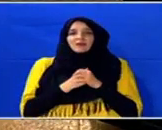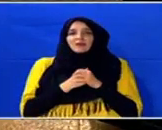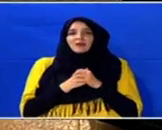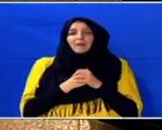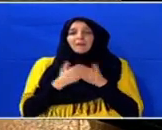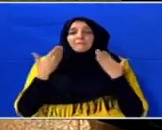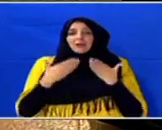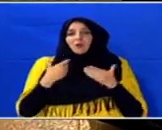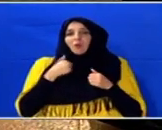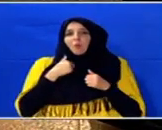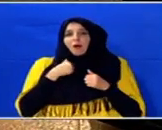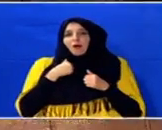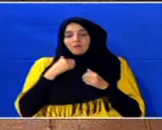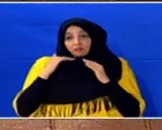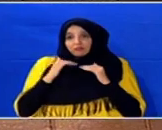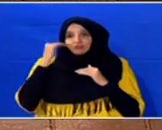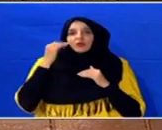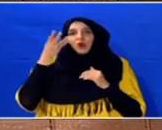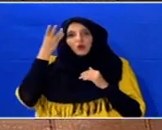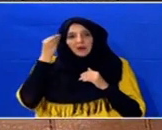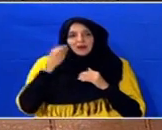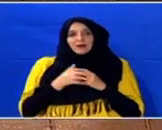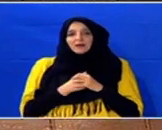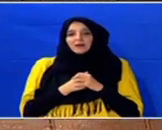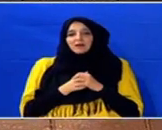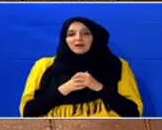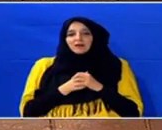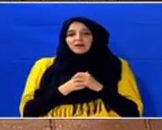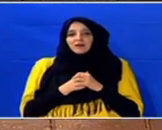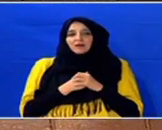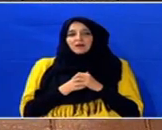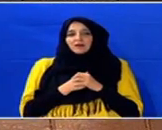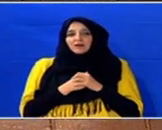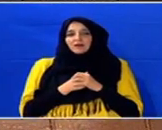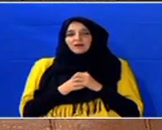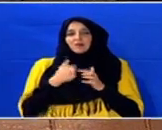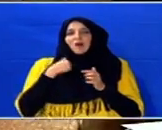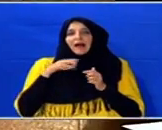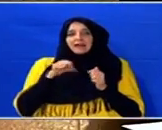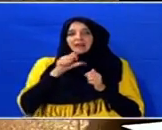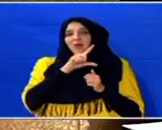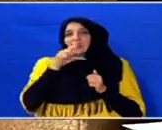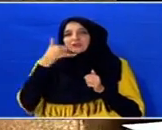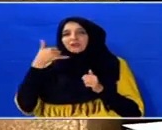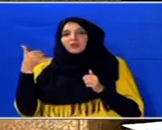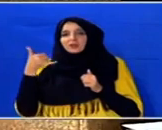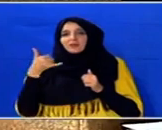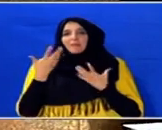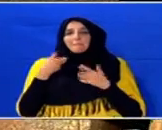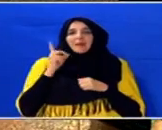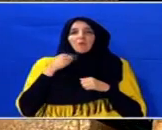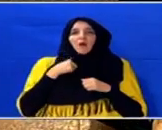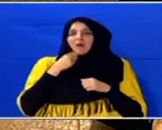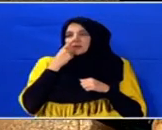نعرف الحمد لله يا ربي، كشغل كنت نصوم على قبل اثنين وخميس، بس كشغل حسيت بالضمير، كشغل ضميري